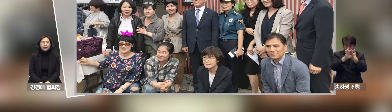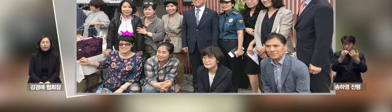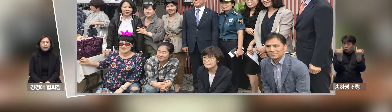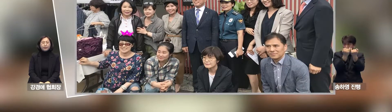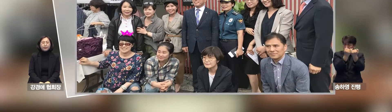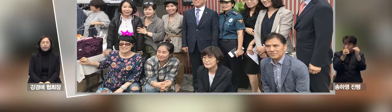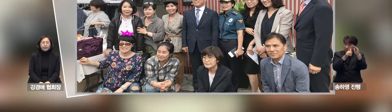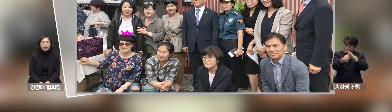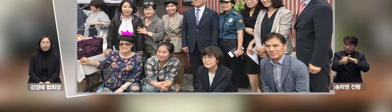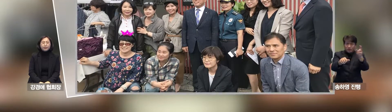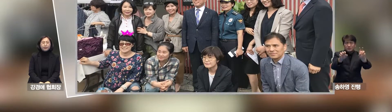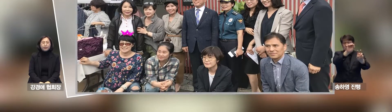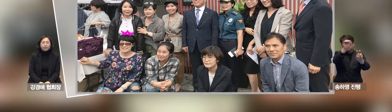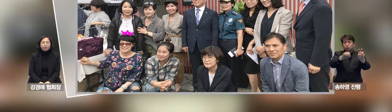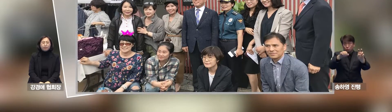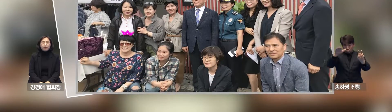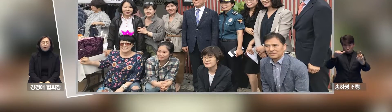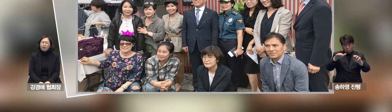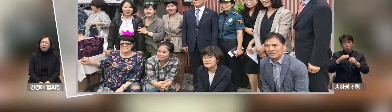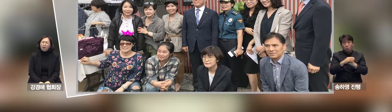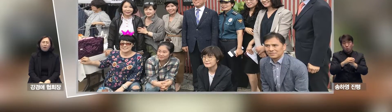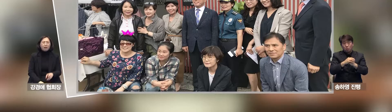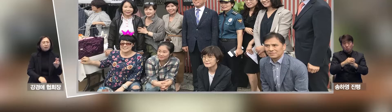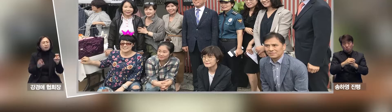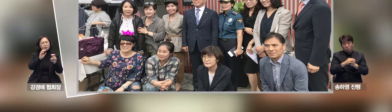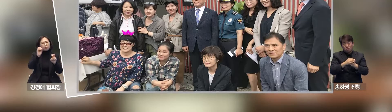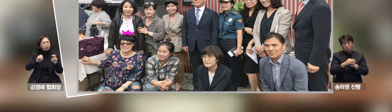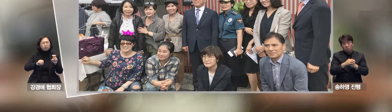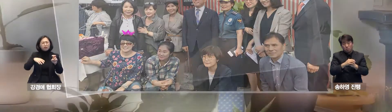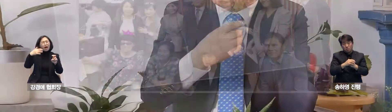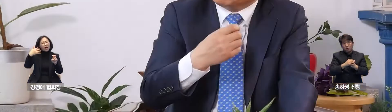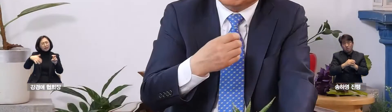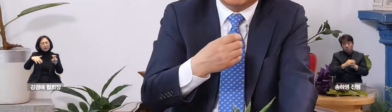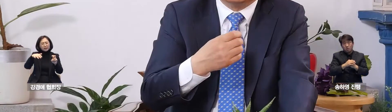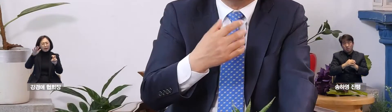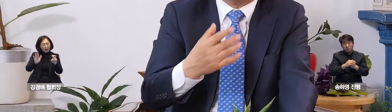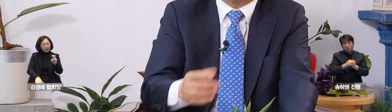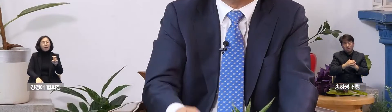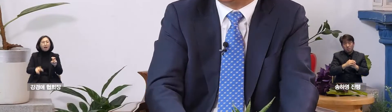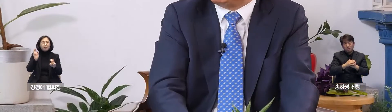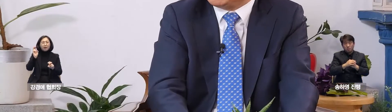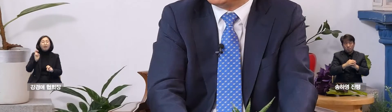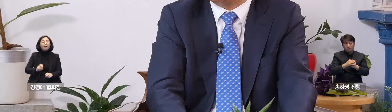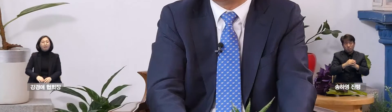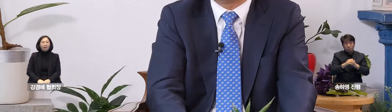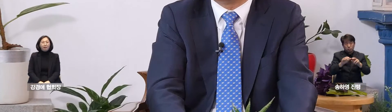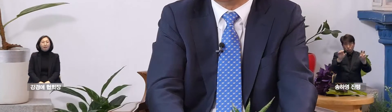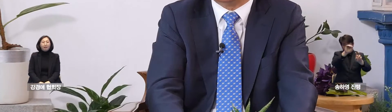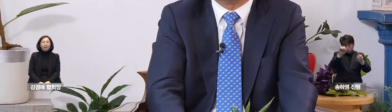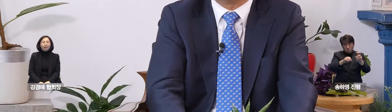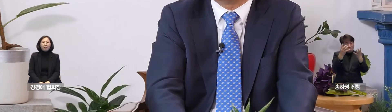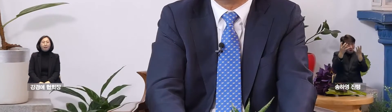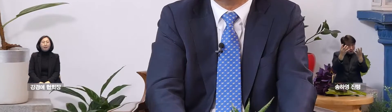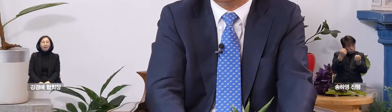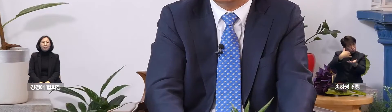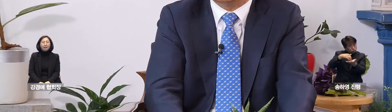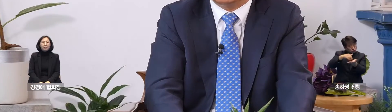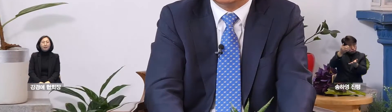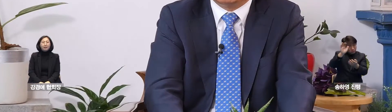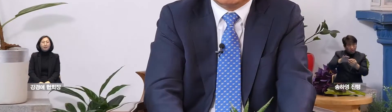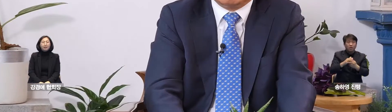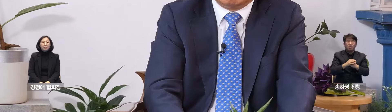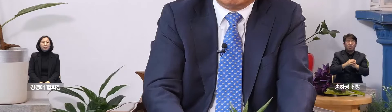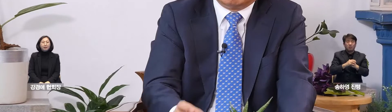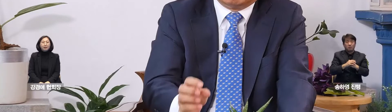맡는 기업이 한 20% 정도 된다고 그랬는데 20% 안 되는 걸로 알고 있습니다. 아, 그때 들어보니까 20%는 상당히 많은 숫자인데 그런 생각을 언뜻